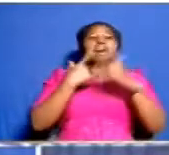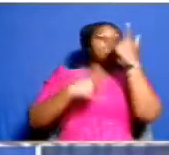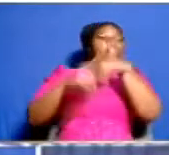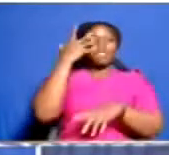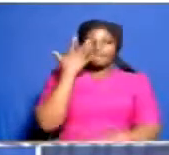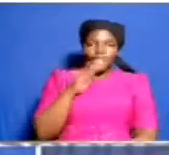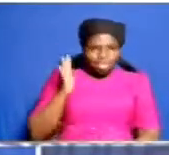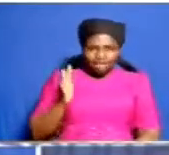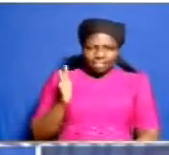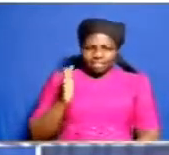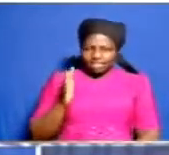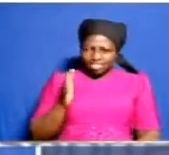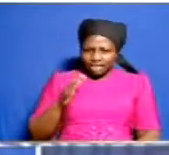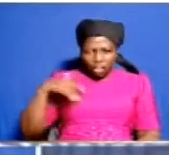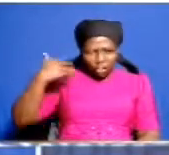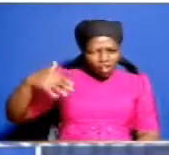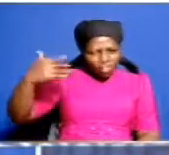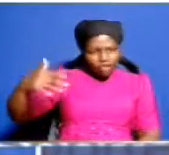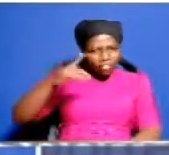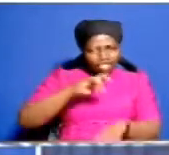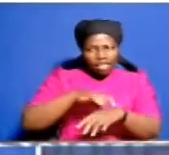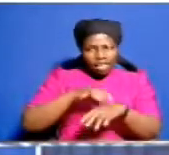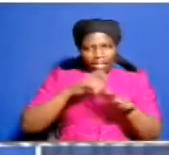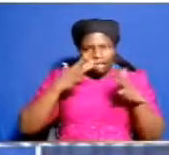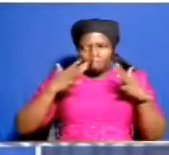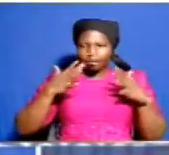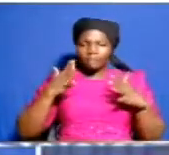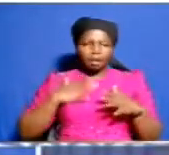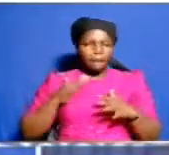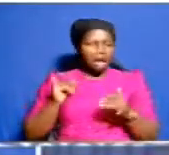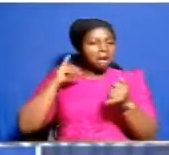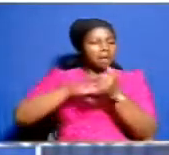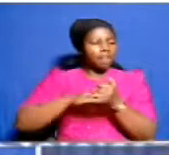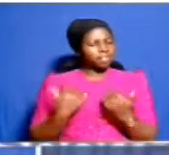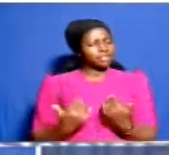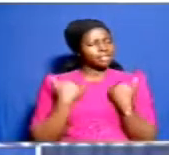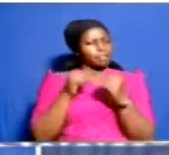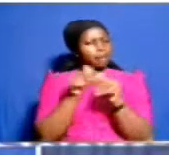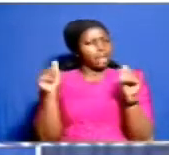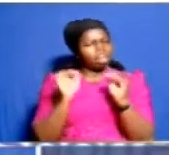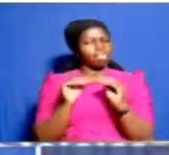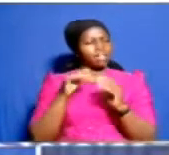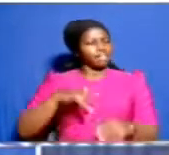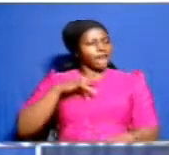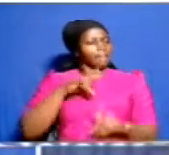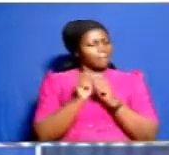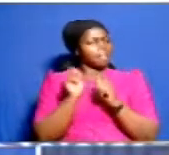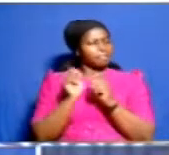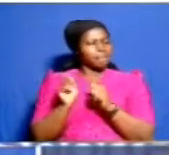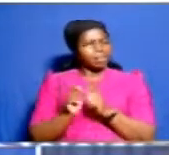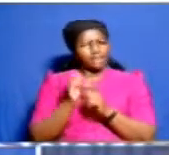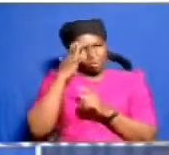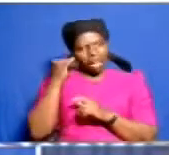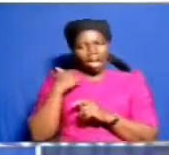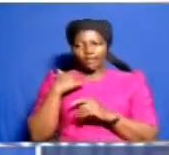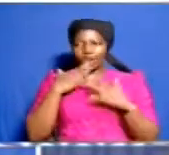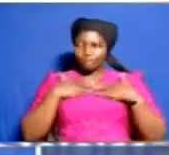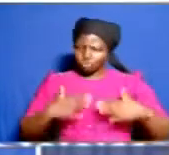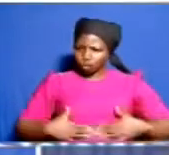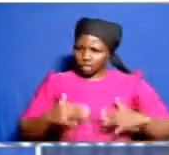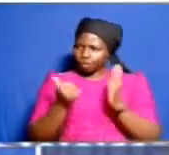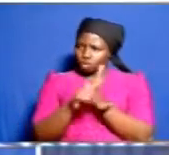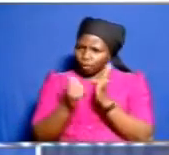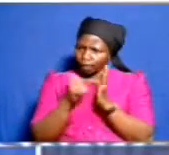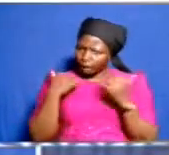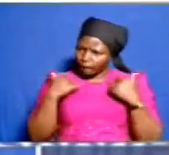Bibi kwa sababu mara mingi walali huwa naumaumo na kuanga na shida ya mgongo. Nikamwambia hapa kuna